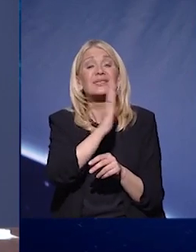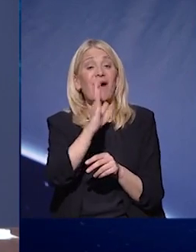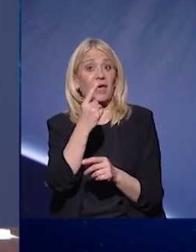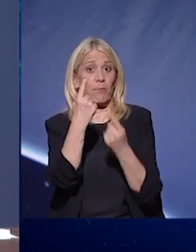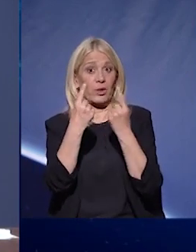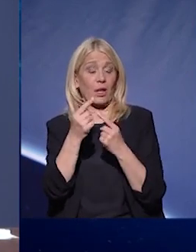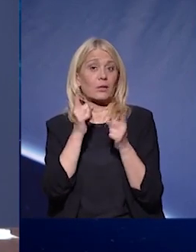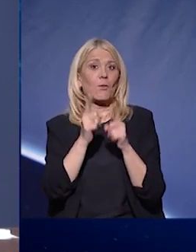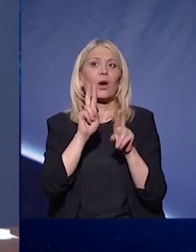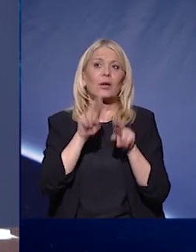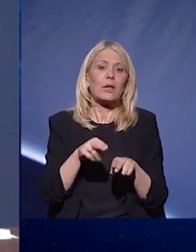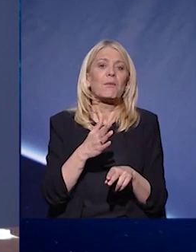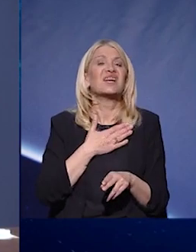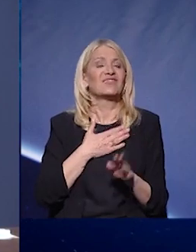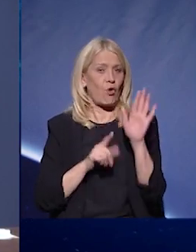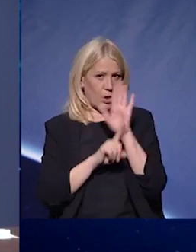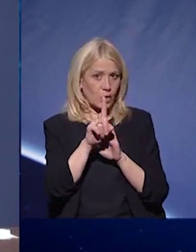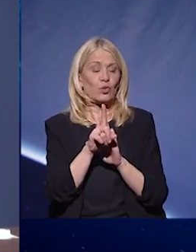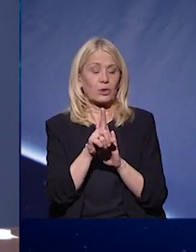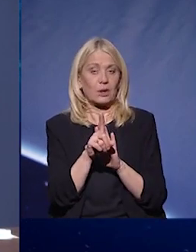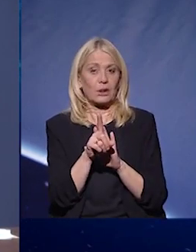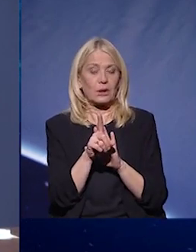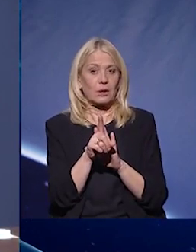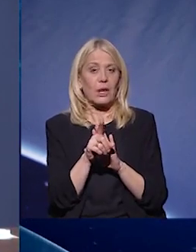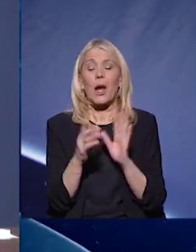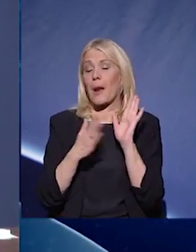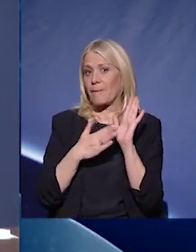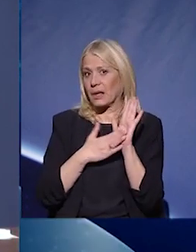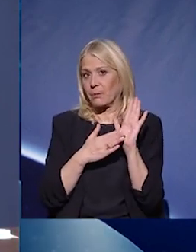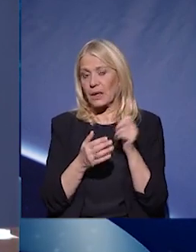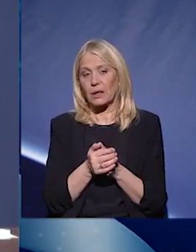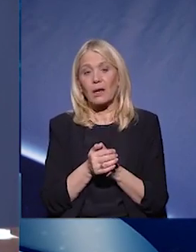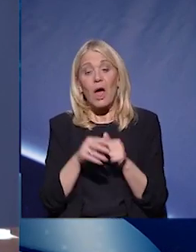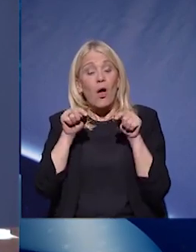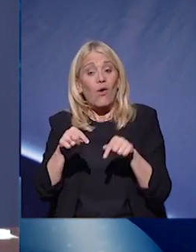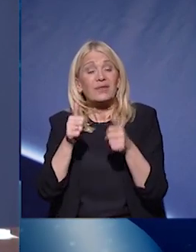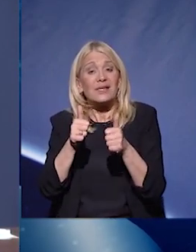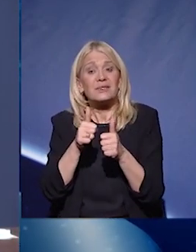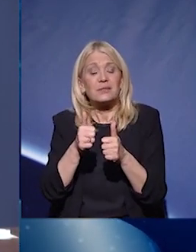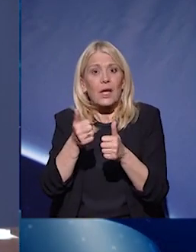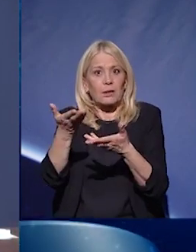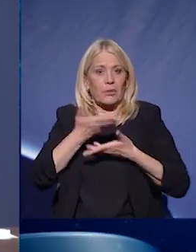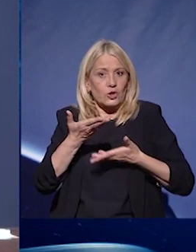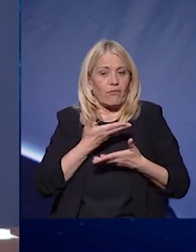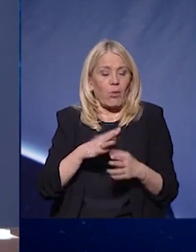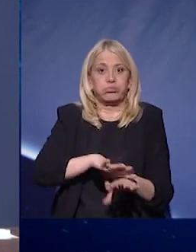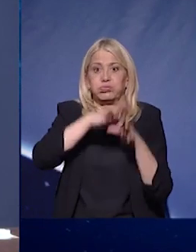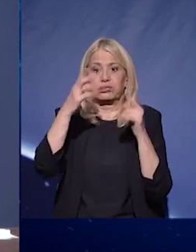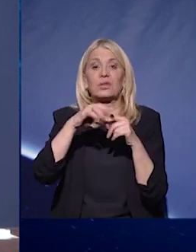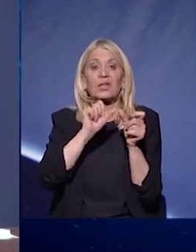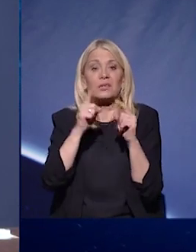pojedinac mora da ima, jel tako, svoj rezultat. Naprimer. A ovde sad pristižu masovno testovi i sad